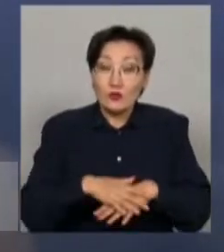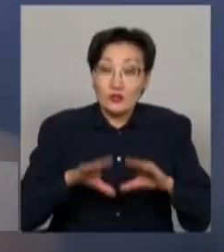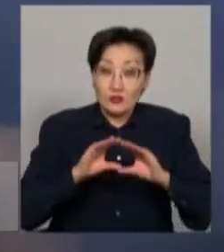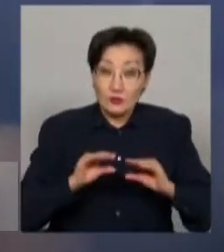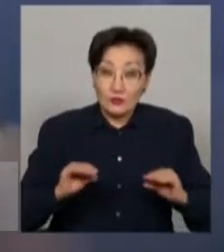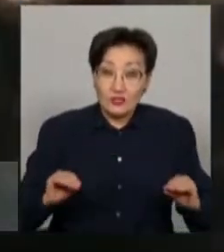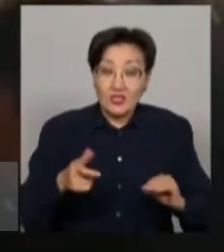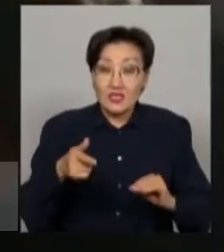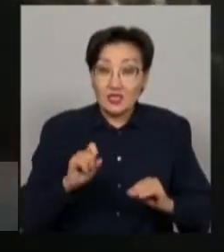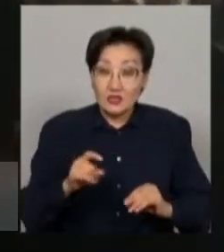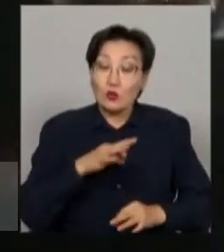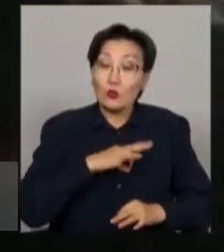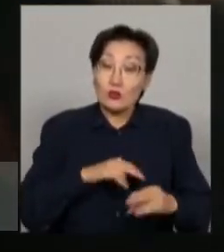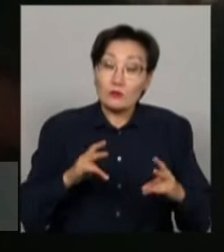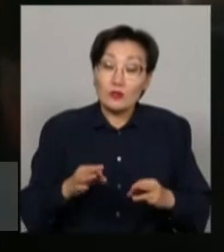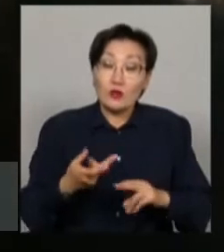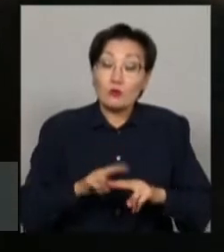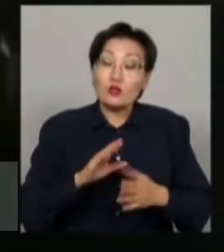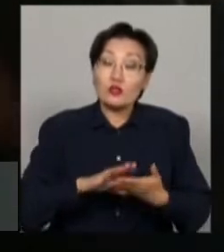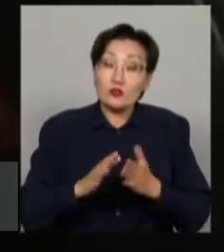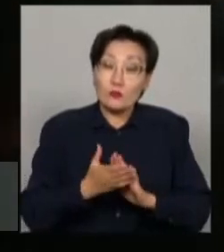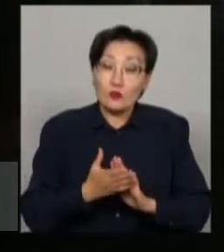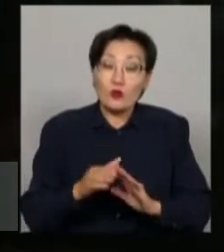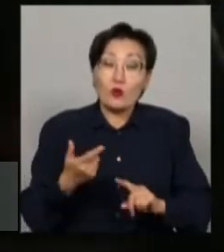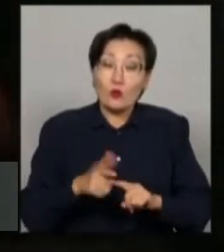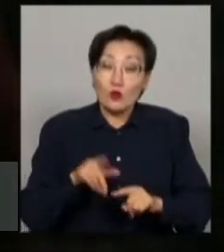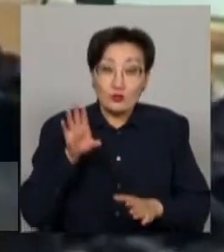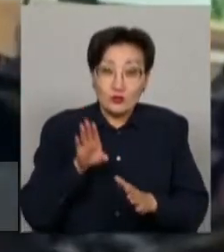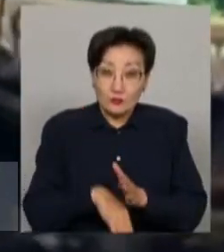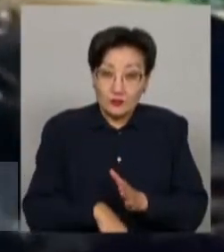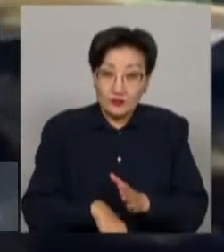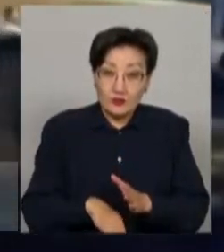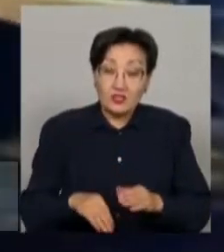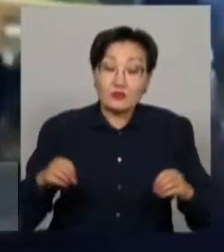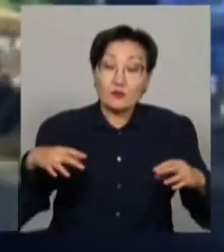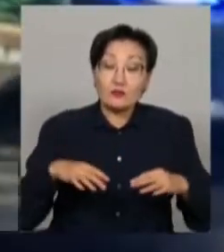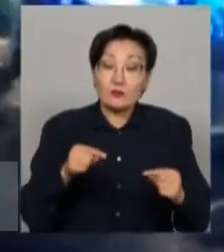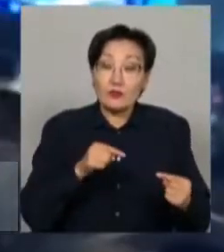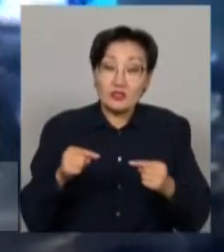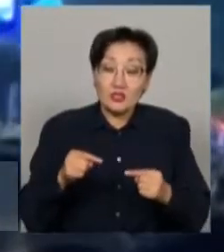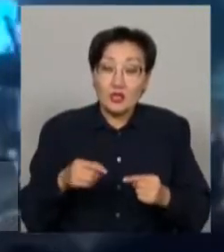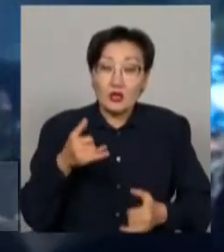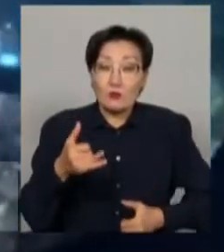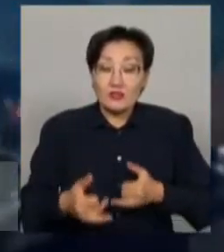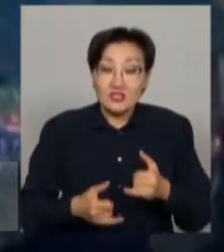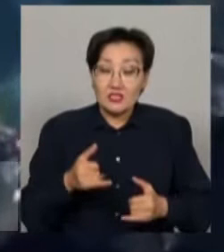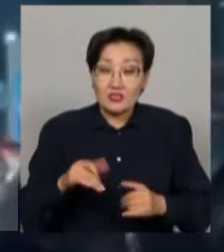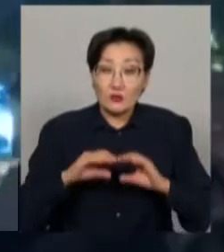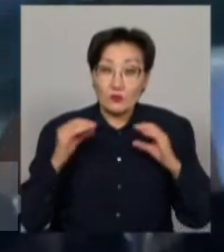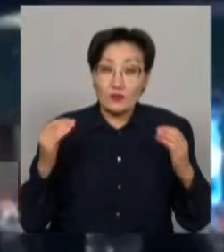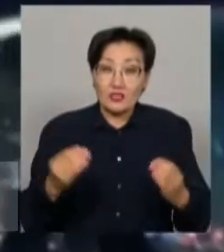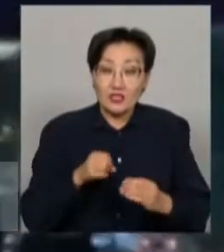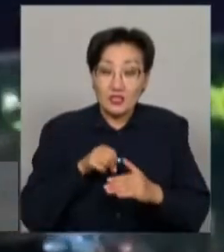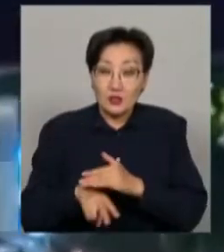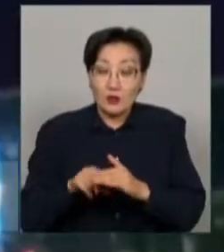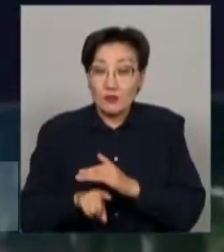жас ағызатын газ қолданыпты, бірақ бұл жағдайда одан бетер ушықтырып жіберген. Жиналғандар бірін-бірі таптап алаңнан асығыс қаша